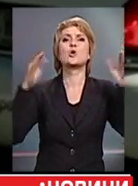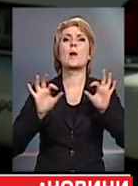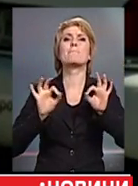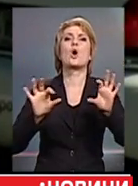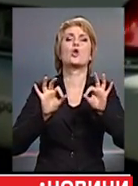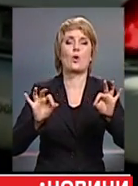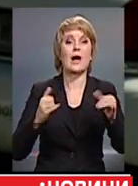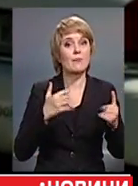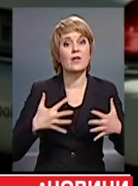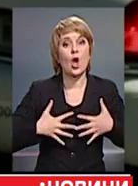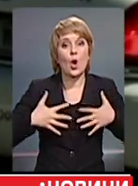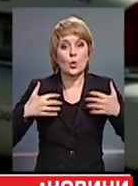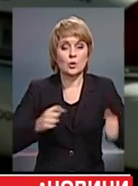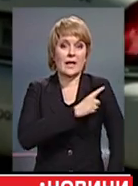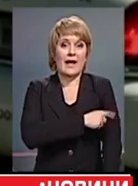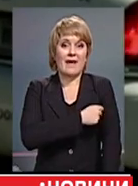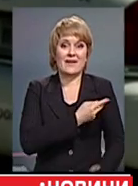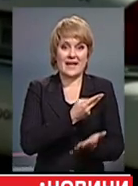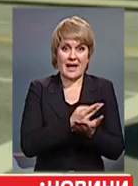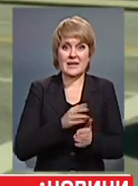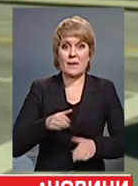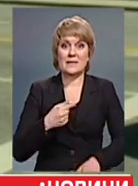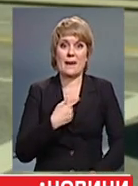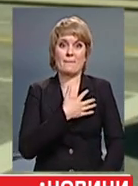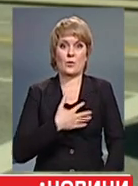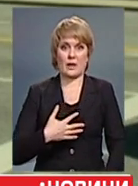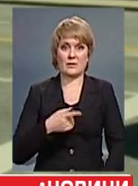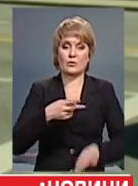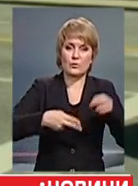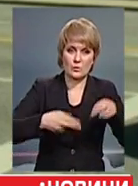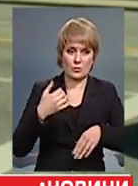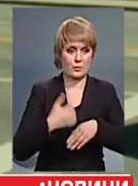Тепер Доусон одужує в лікарні після того, як поліцейські підстрелили чоловіка, йому зробили операцію.